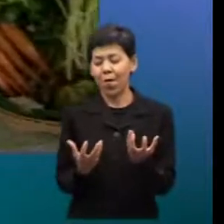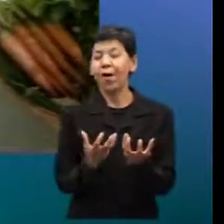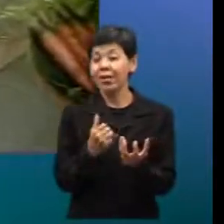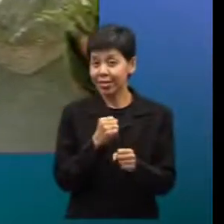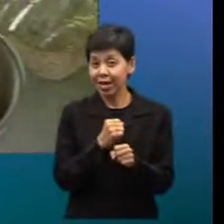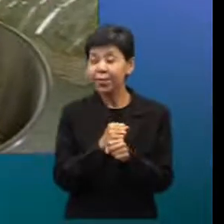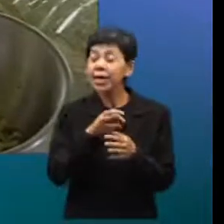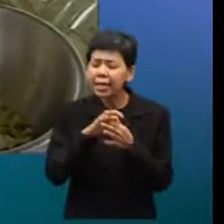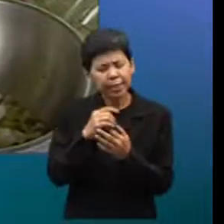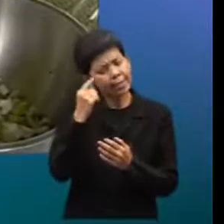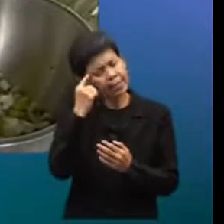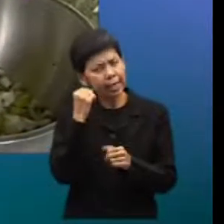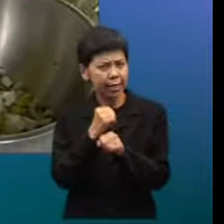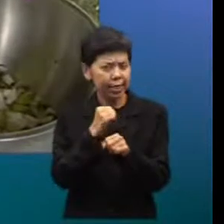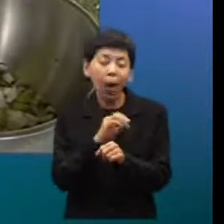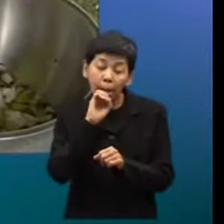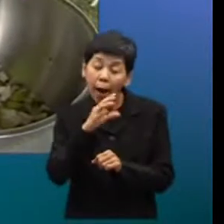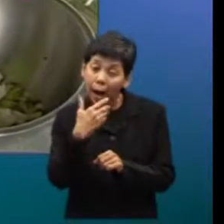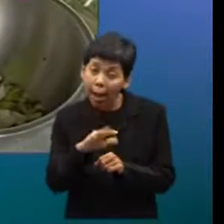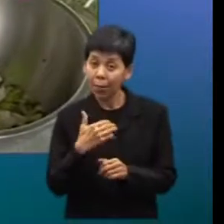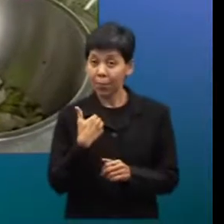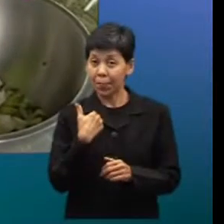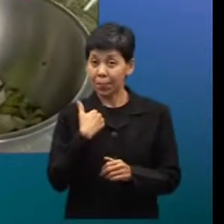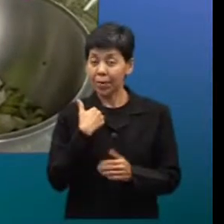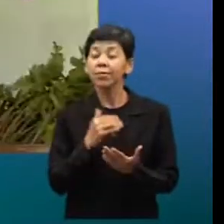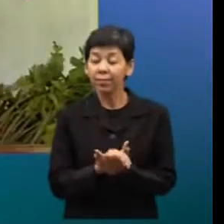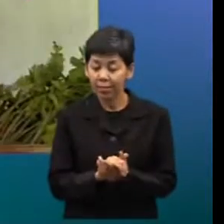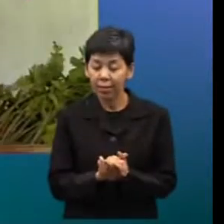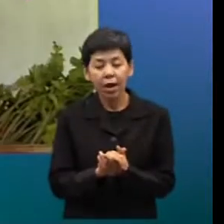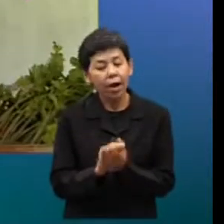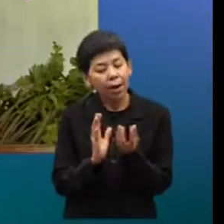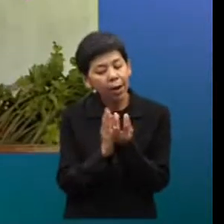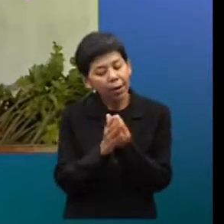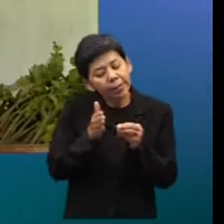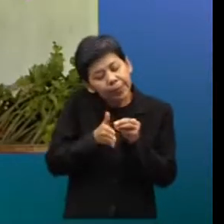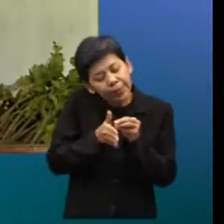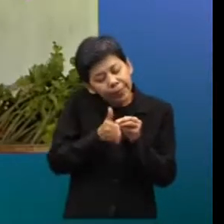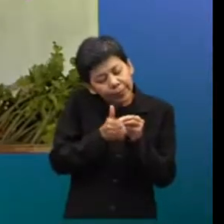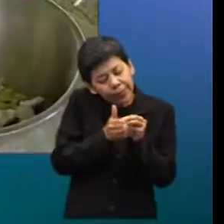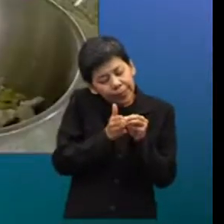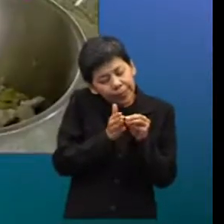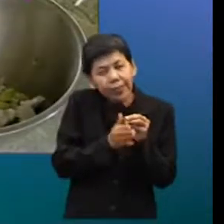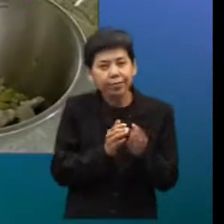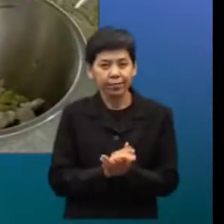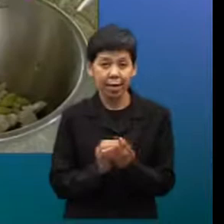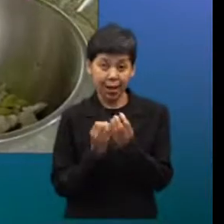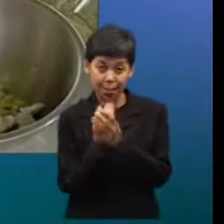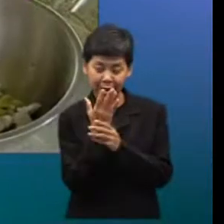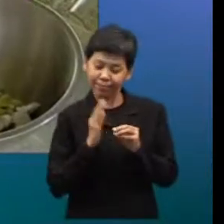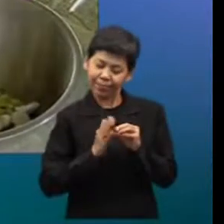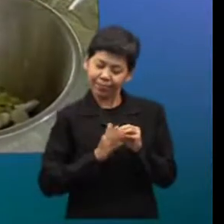รียมน้ำผักแต่ละชนิดตามส่วนผสมที่ได้บอกไปแล้วโดยนำผักมาหั่นเป็นชิ้นเล็ก